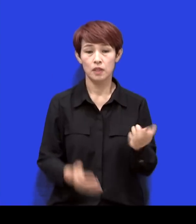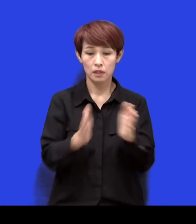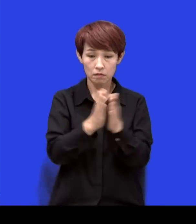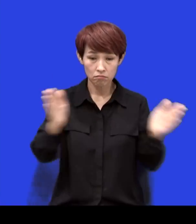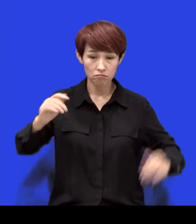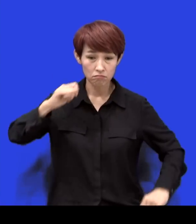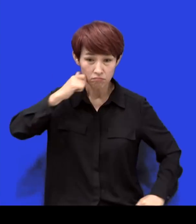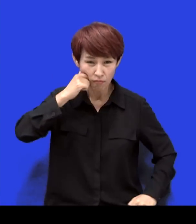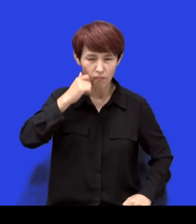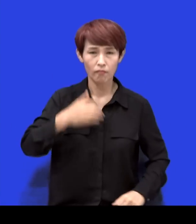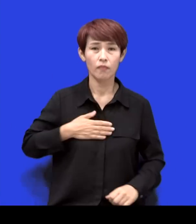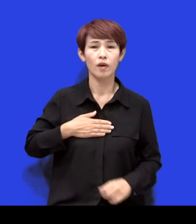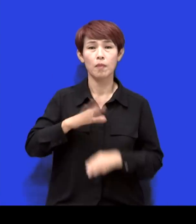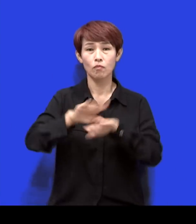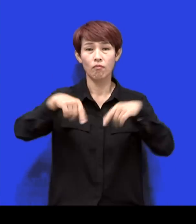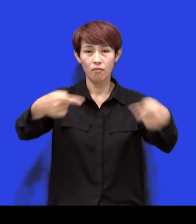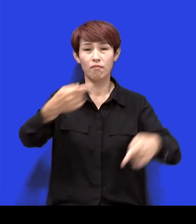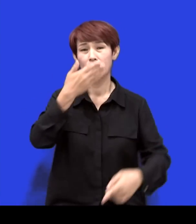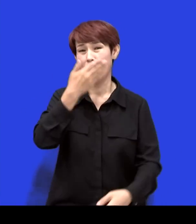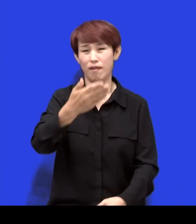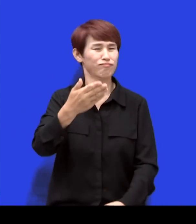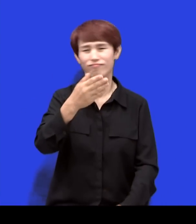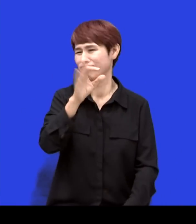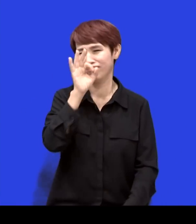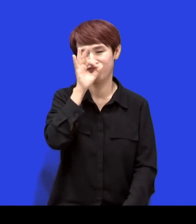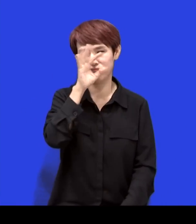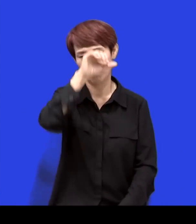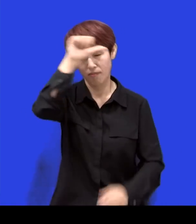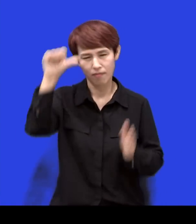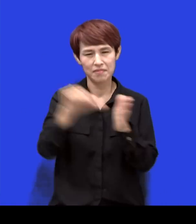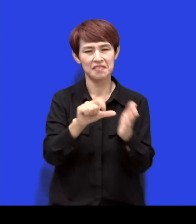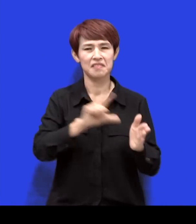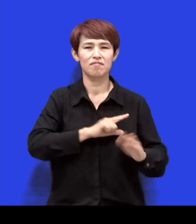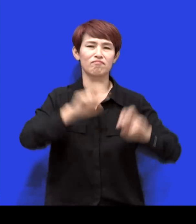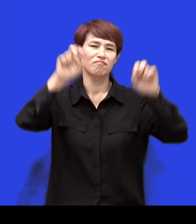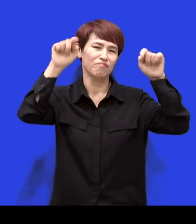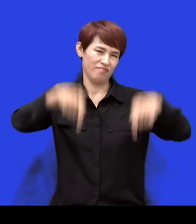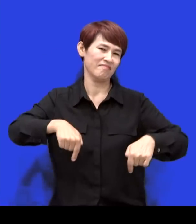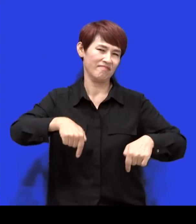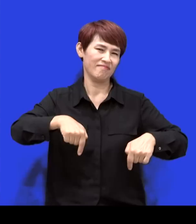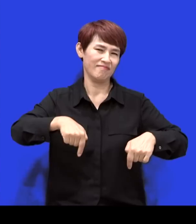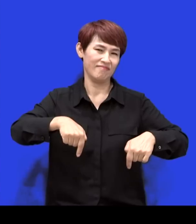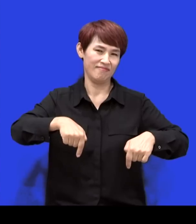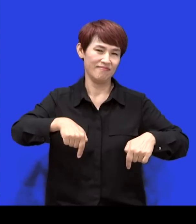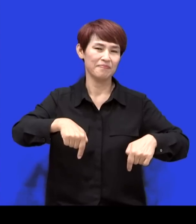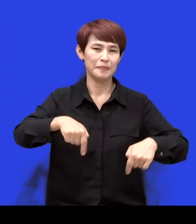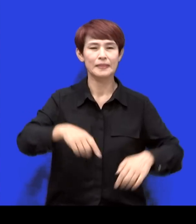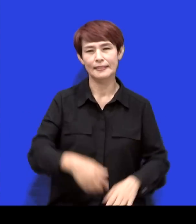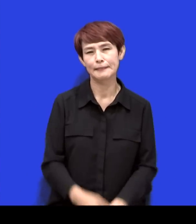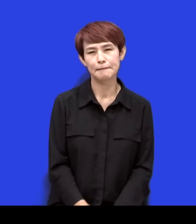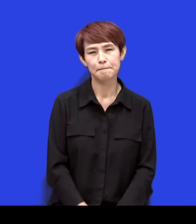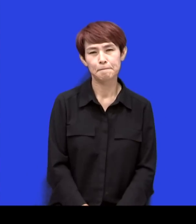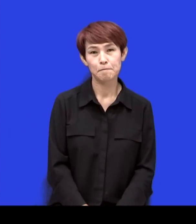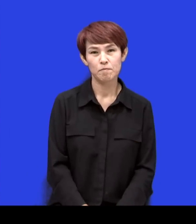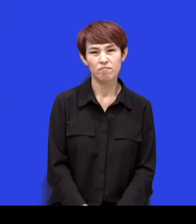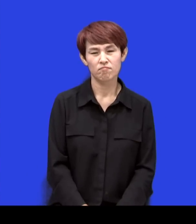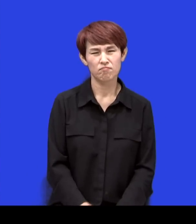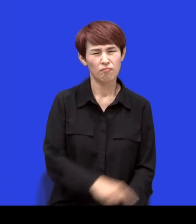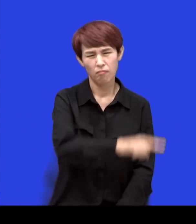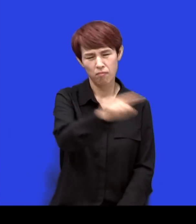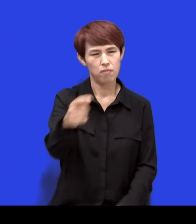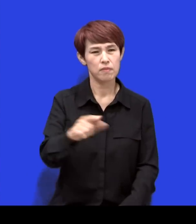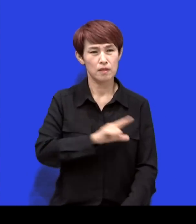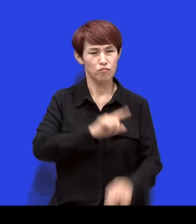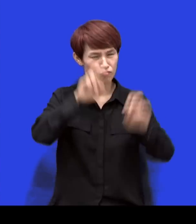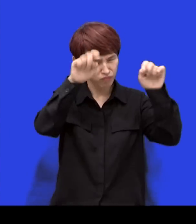못했으면 그럼요. 지금 여기 나오지도 못했을 것 그럼요. 같아요. 평생 그렇게 무명 작가로 데뷔를 네. 못하고 힘들게 지내는 작가들도 많거든요. 예. 그러니까